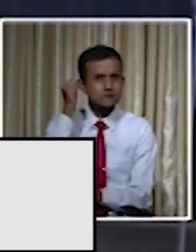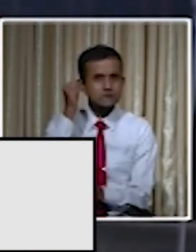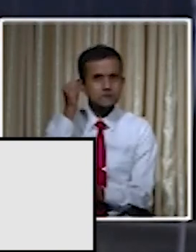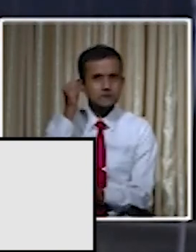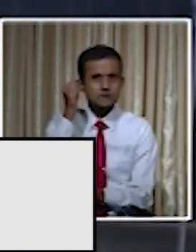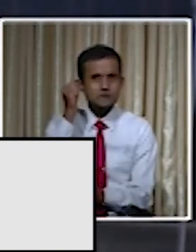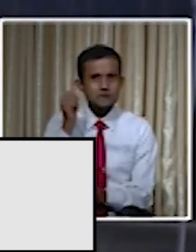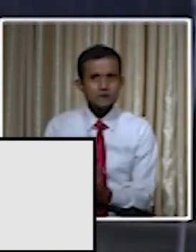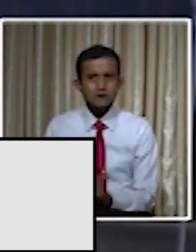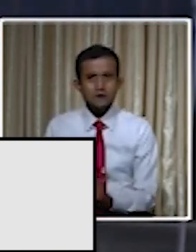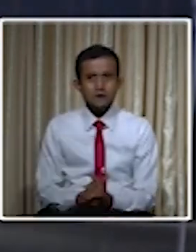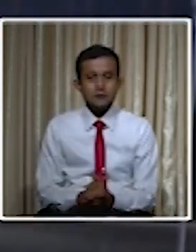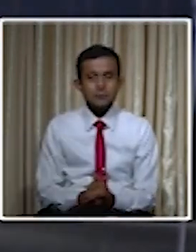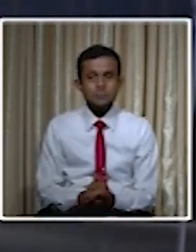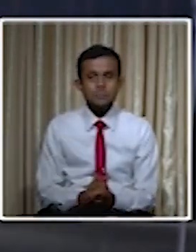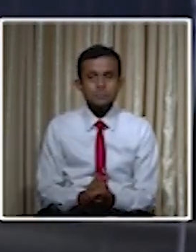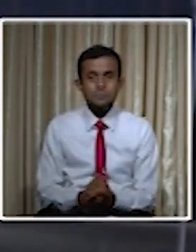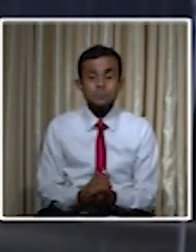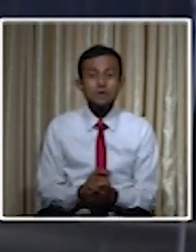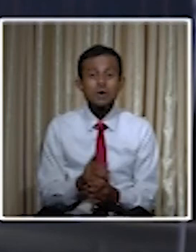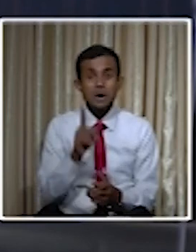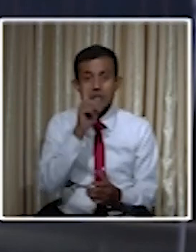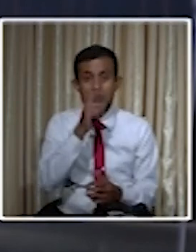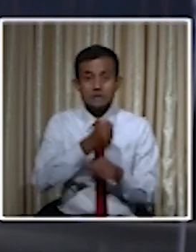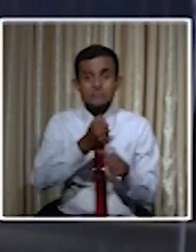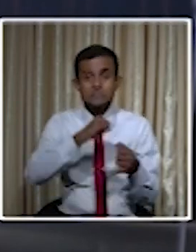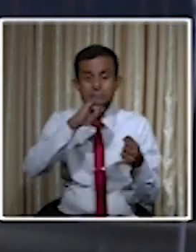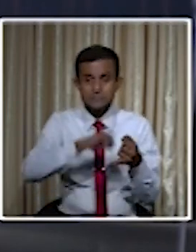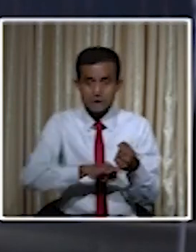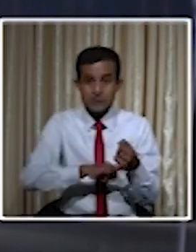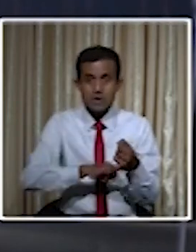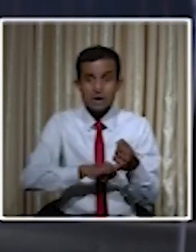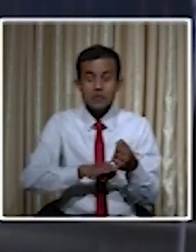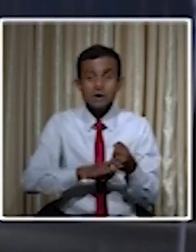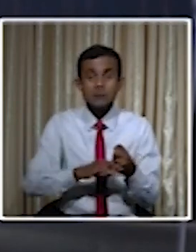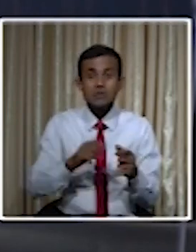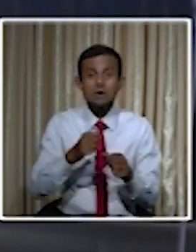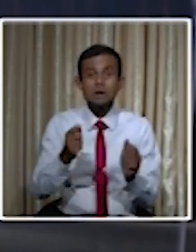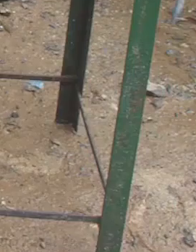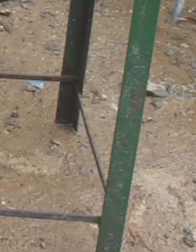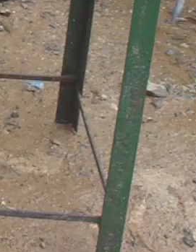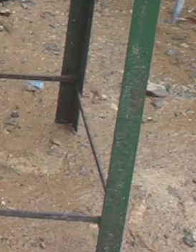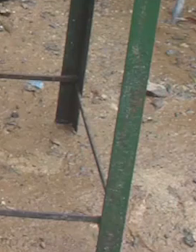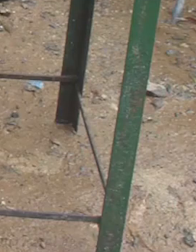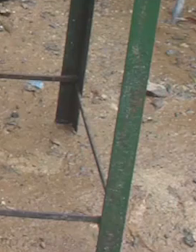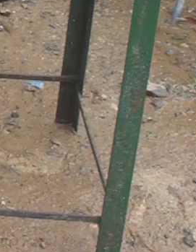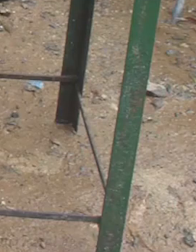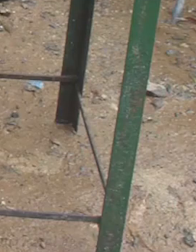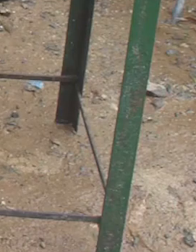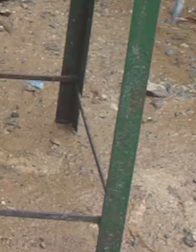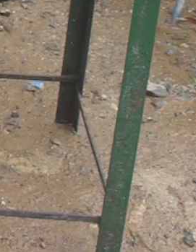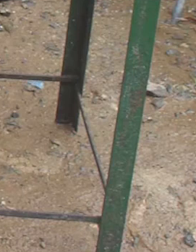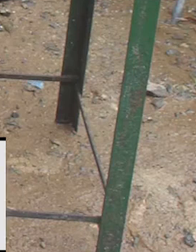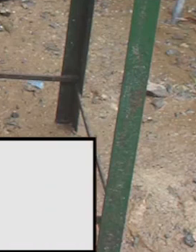சபை ஆராய்ந்து வருவதாகவும் அதற்கான நடவடிக்கைகள் எடுக்கப்பட்டு வருவதாகவும் ராஜாங்க அமைச்சர் லசந்த அழகியவண்ண தெரிவித்துள்ளார். இதேவேளை ஹட்டன்